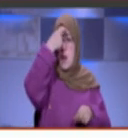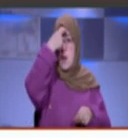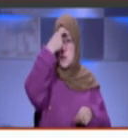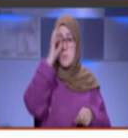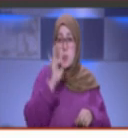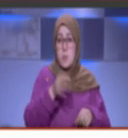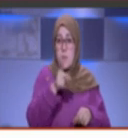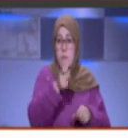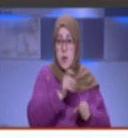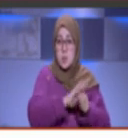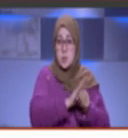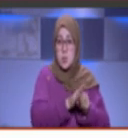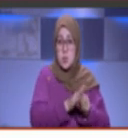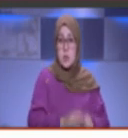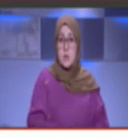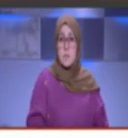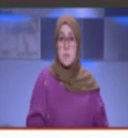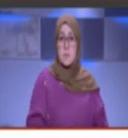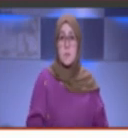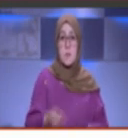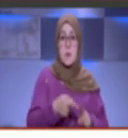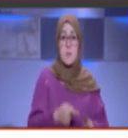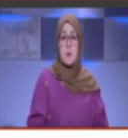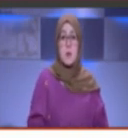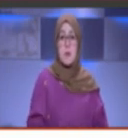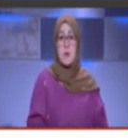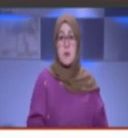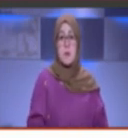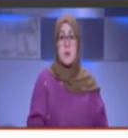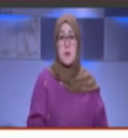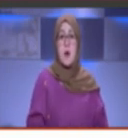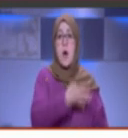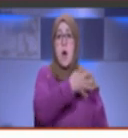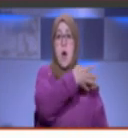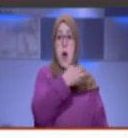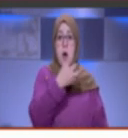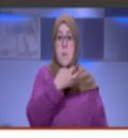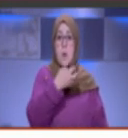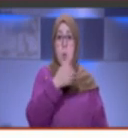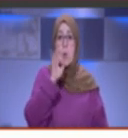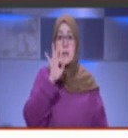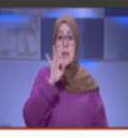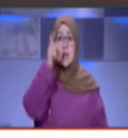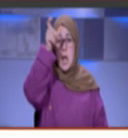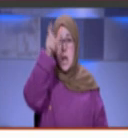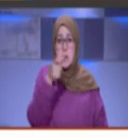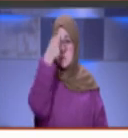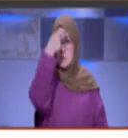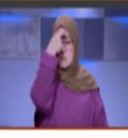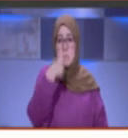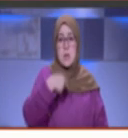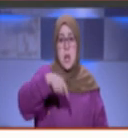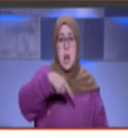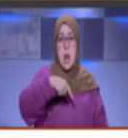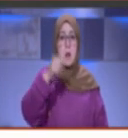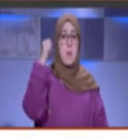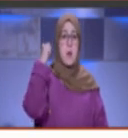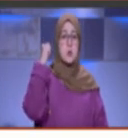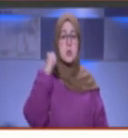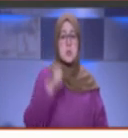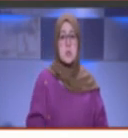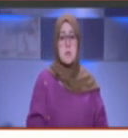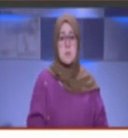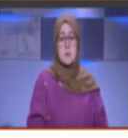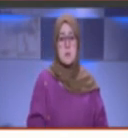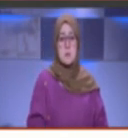المصابة بفيروس كورونا المستجد في البلاد بواقع 4003 حالات خلال 24